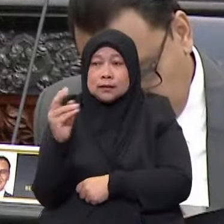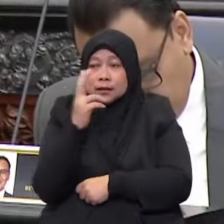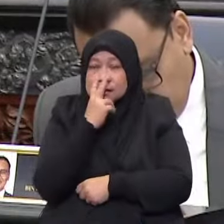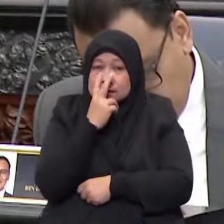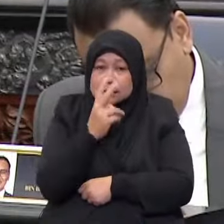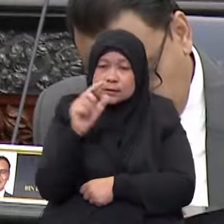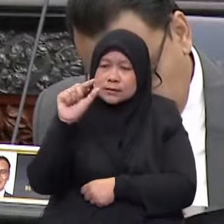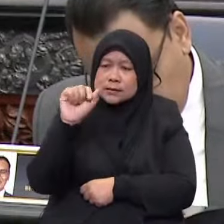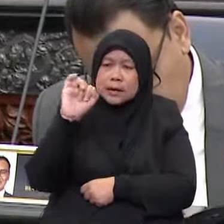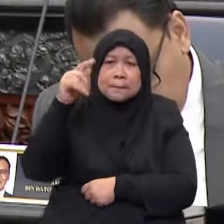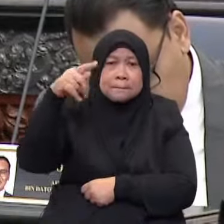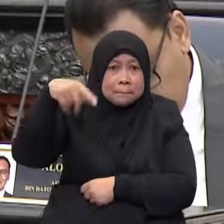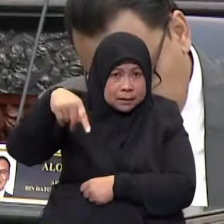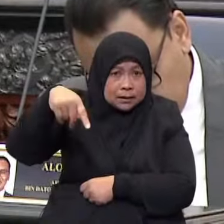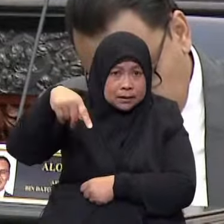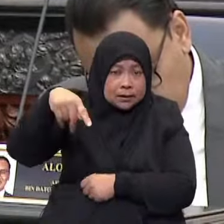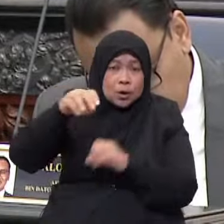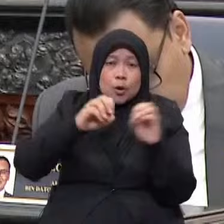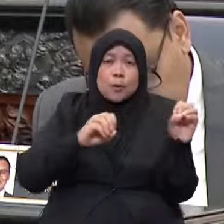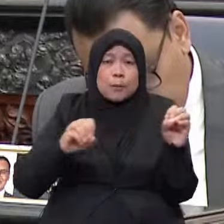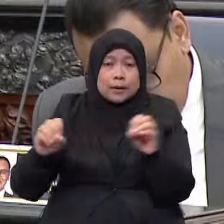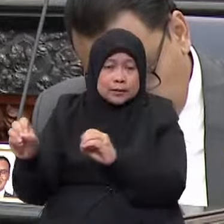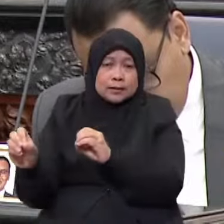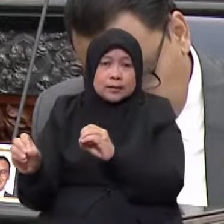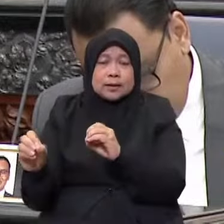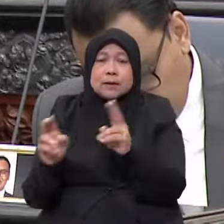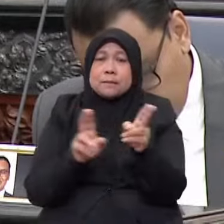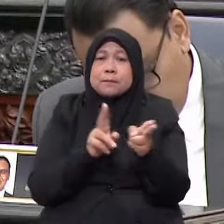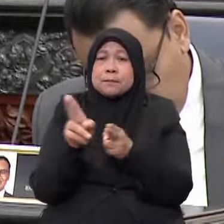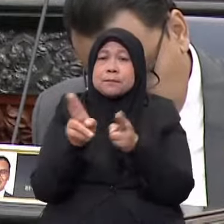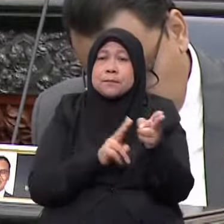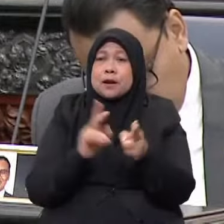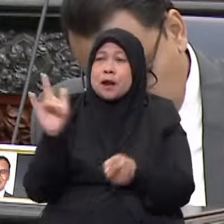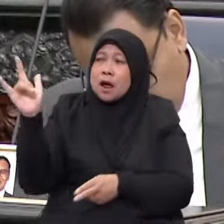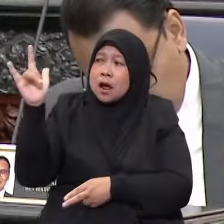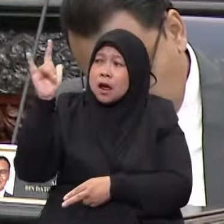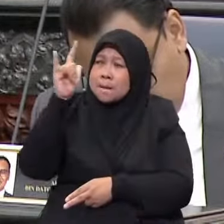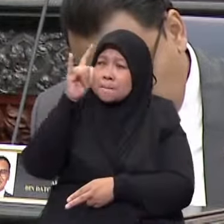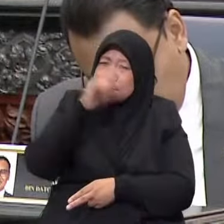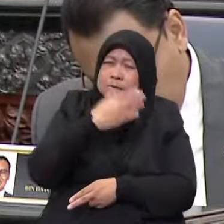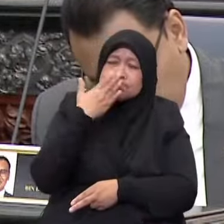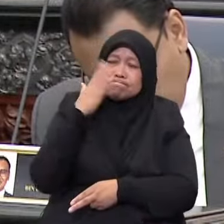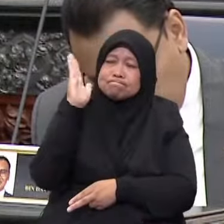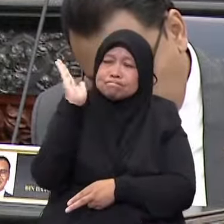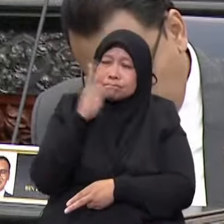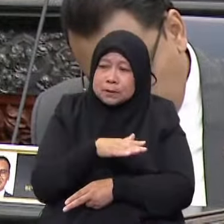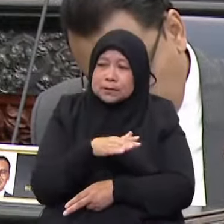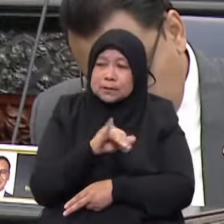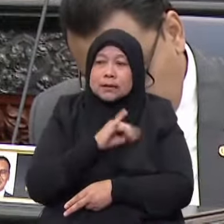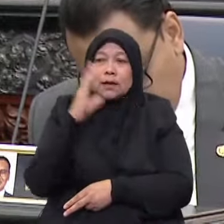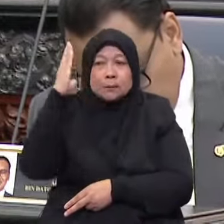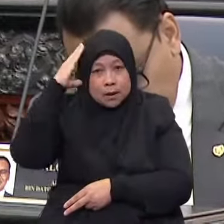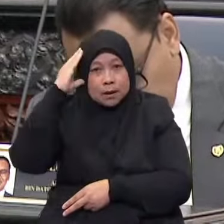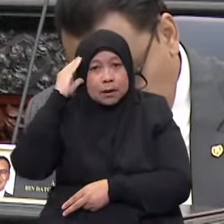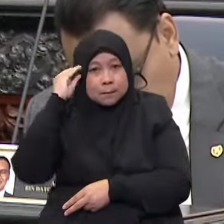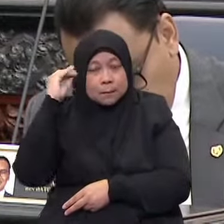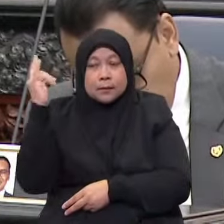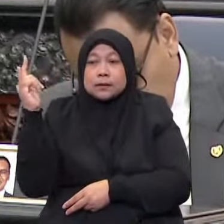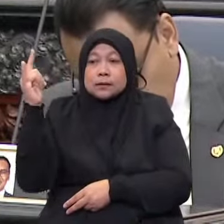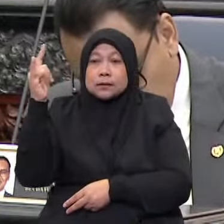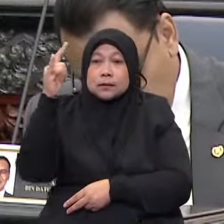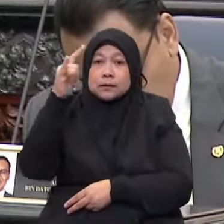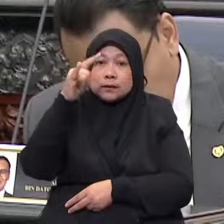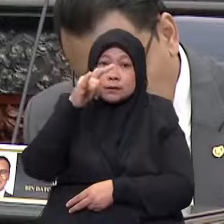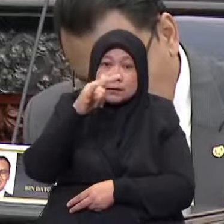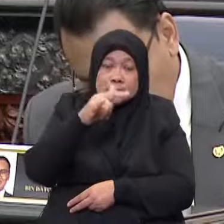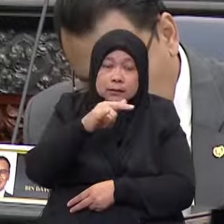lihat, GIP antara operator yang menguruskan airport terburuk di dunia. Saya ada pengalaman naik